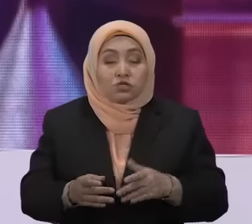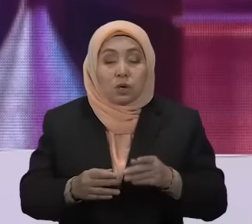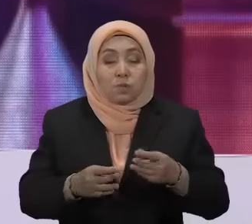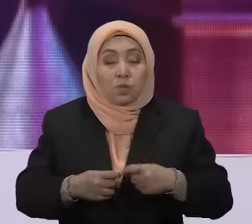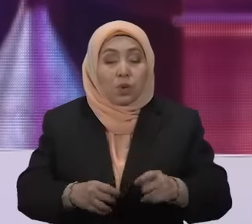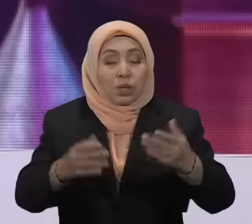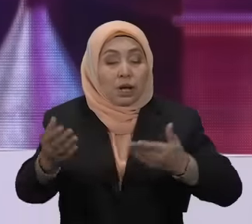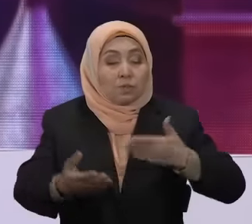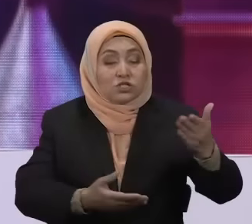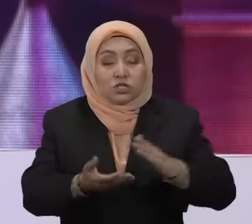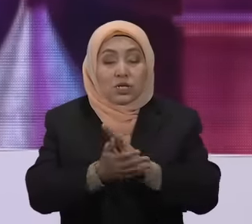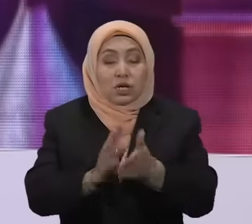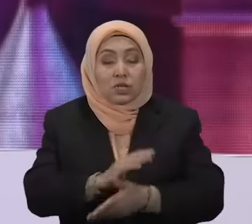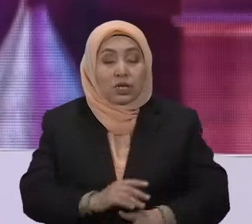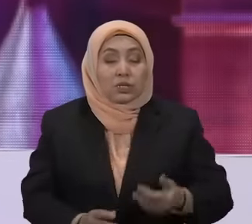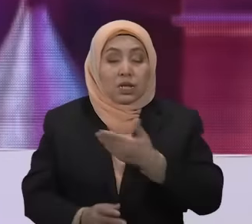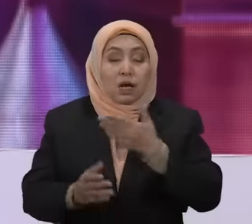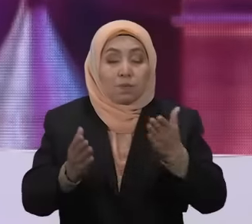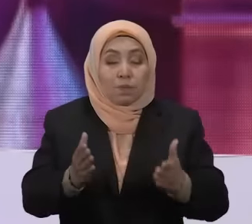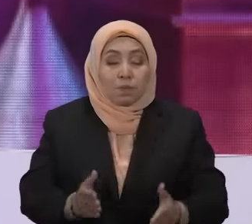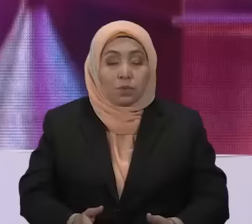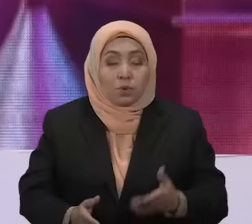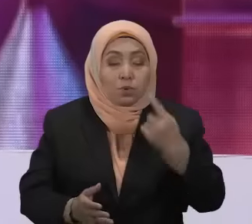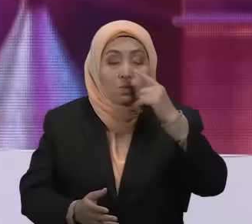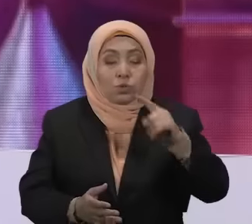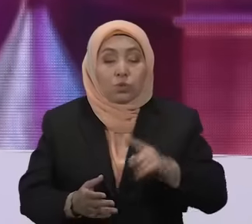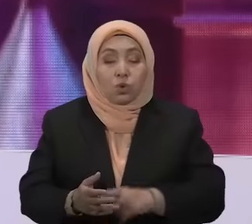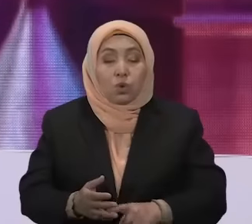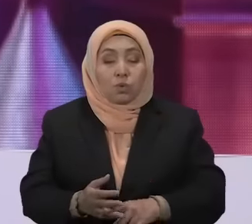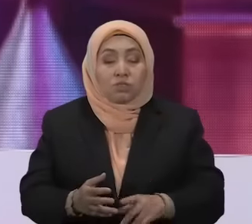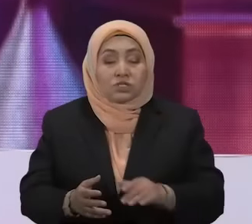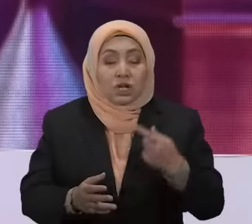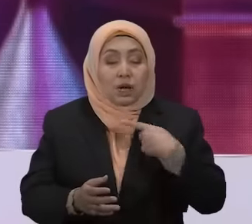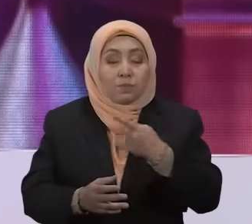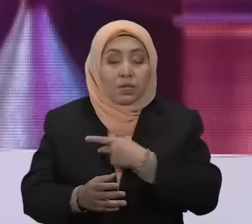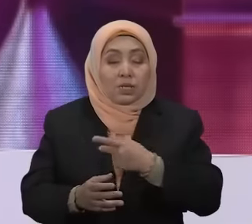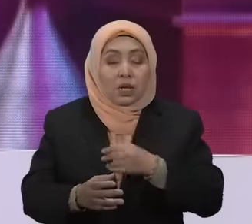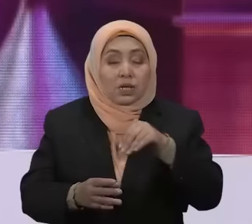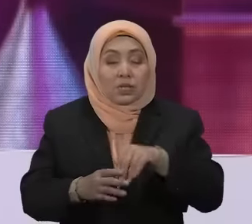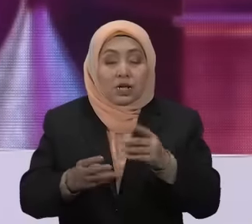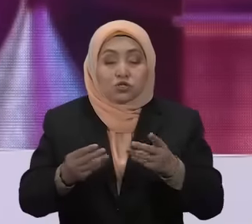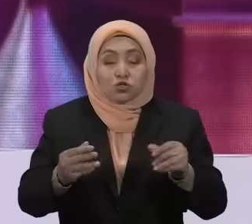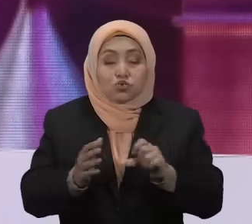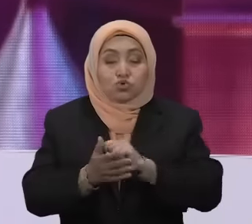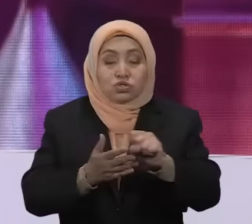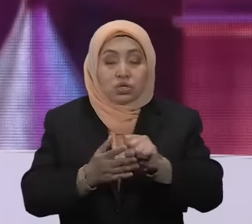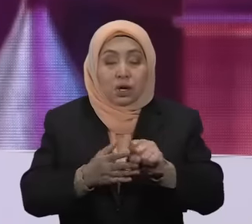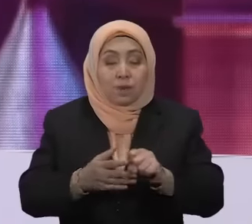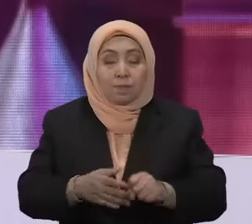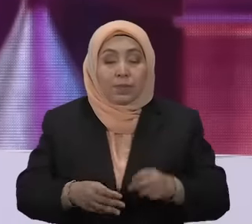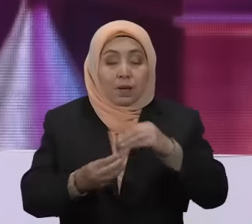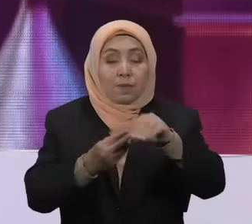kami menjadi tetamumu duyufur Rahman, untuk menjejakkan kaki kami di tanah suci Makkah dan juga